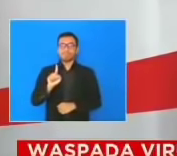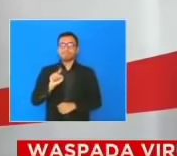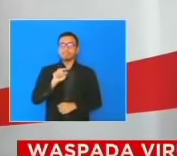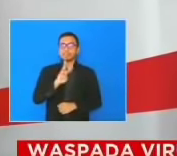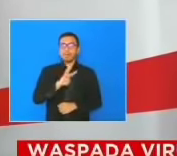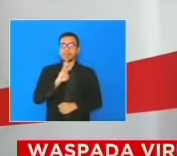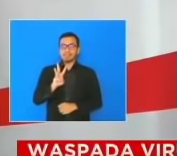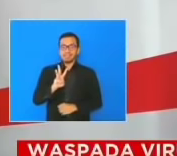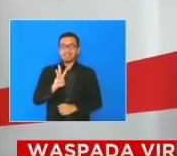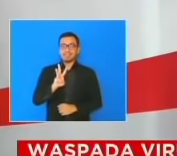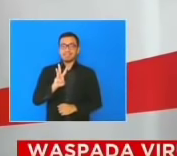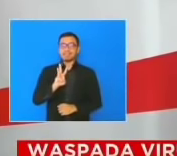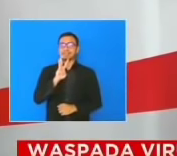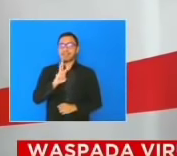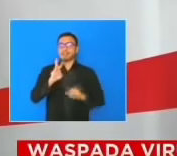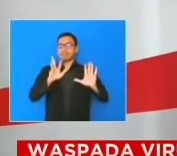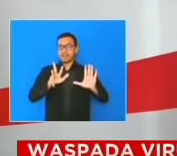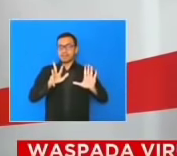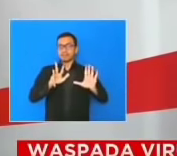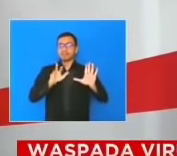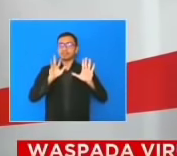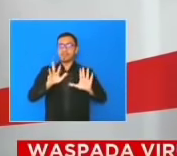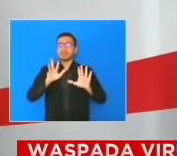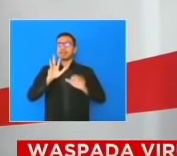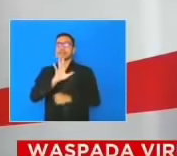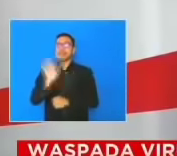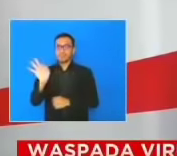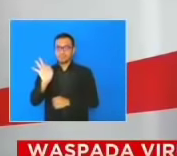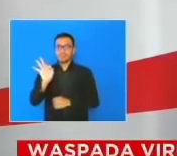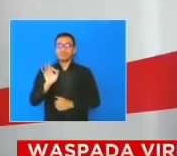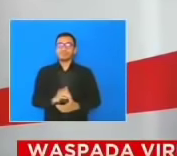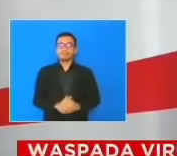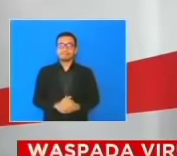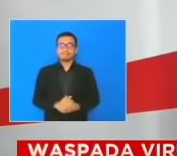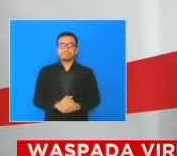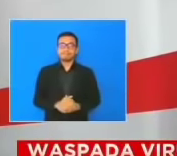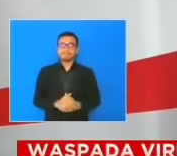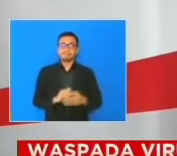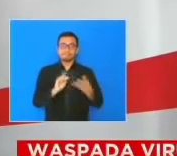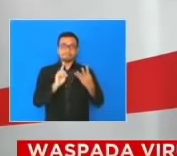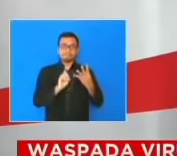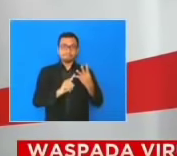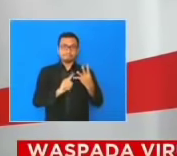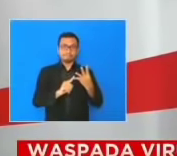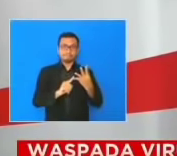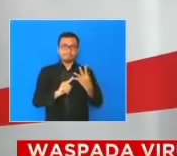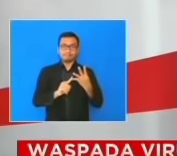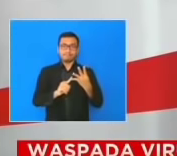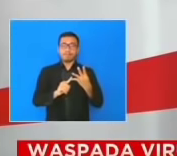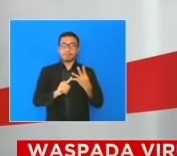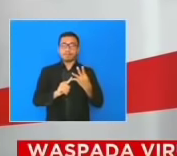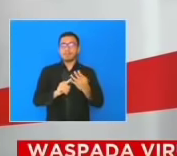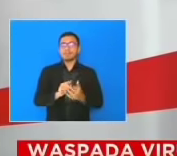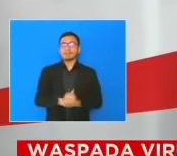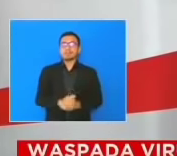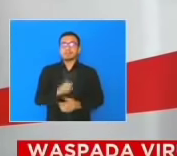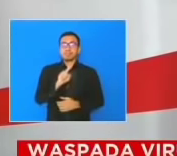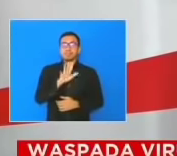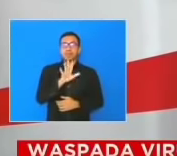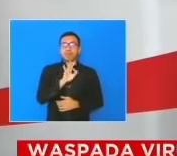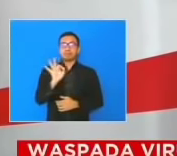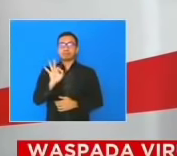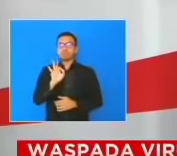0811 33 399 9000 atau di Halo Kemkes di 15500